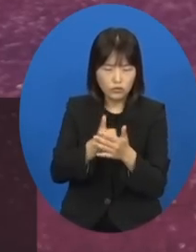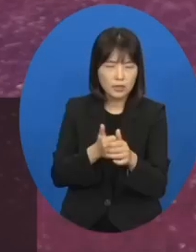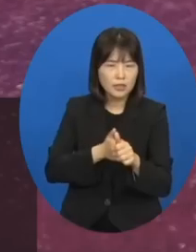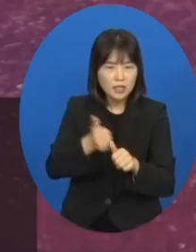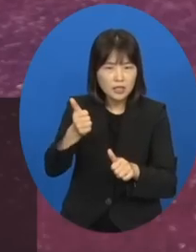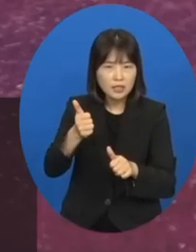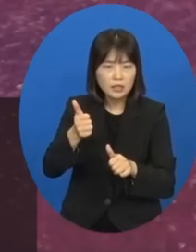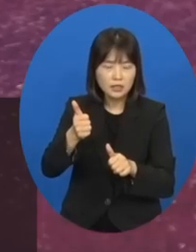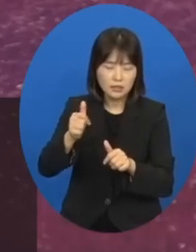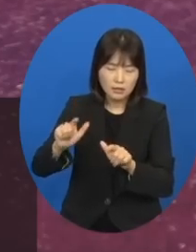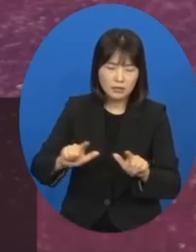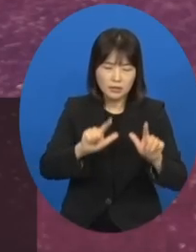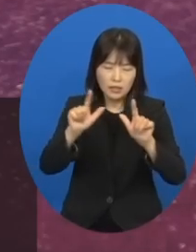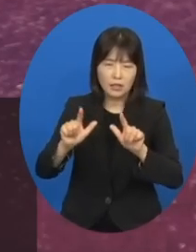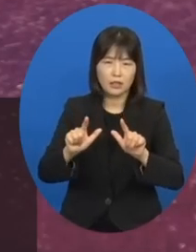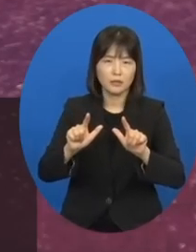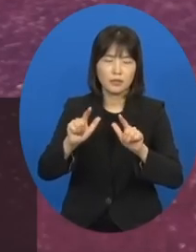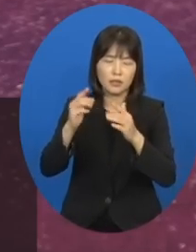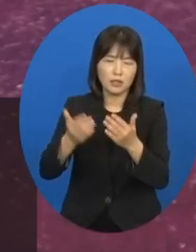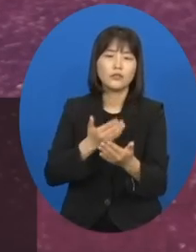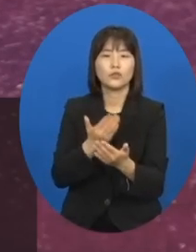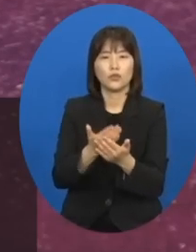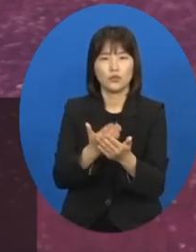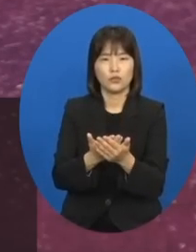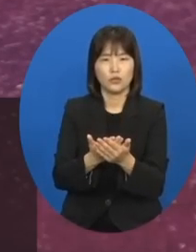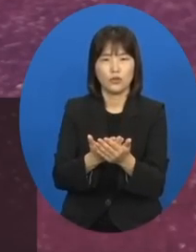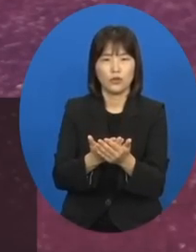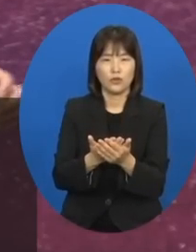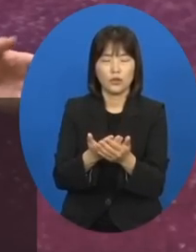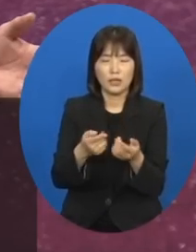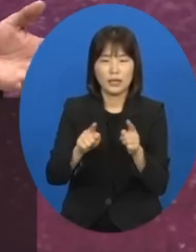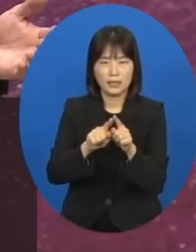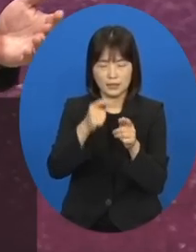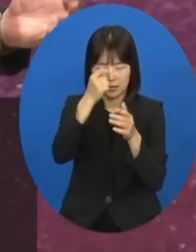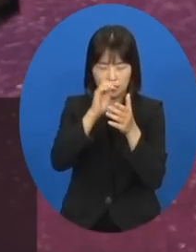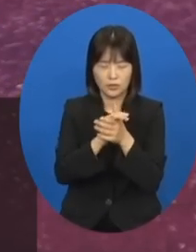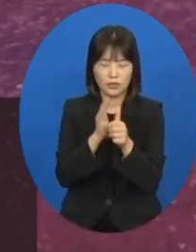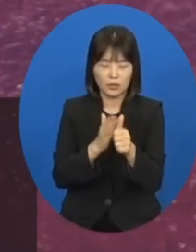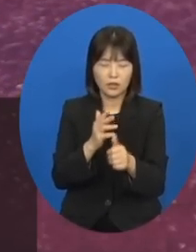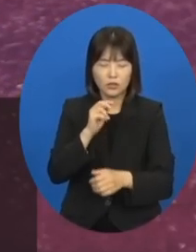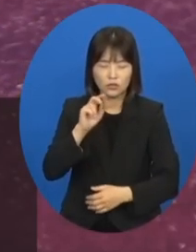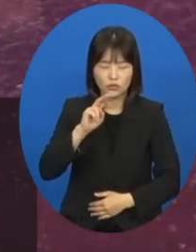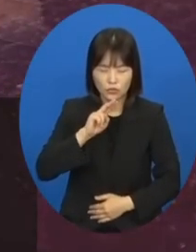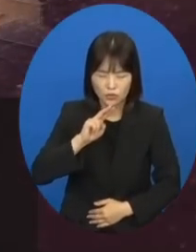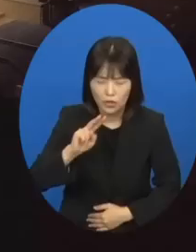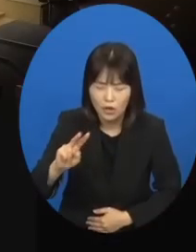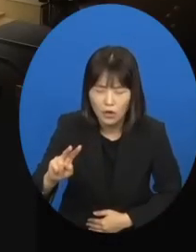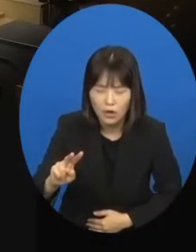승리의 삶을 살아내게 하여 주시옵소서 우리 주여만 외치고 간절히 부르짖겠습니다